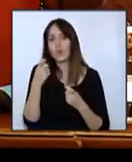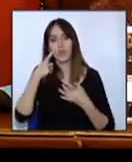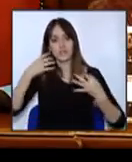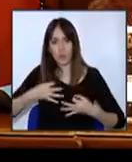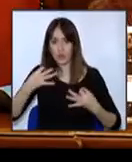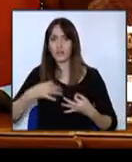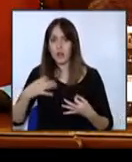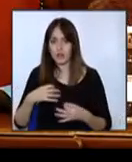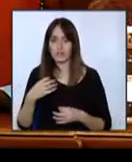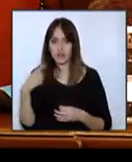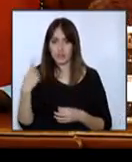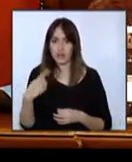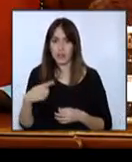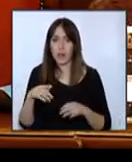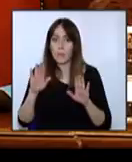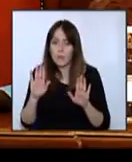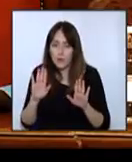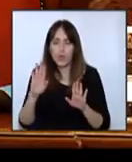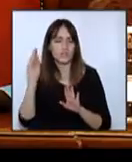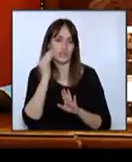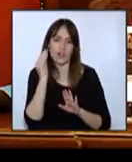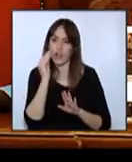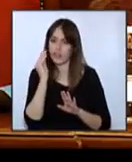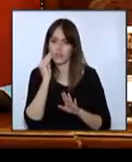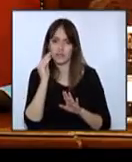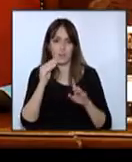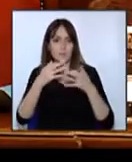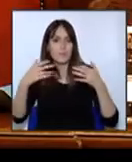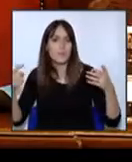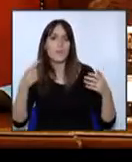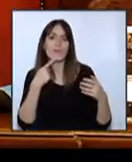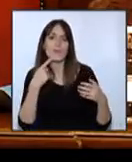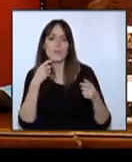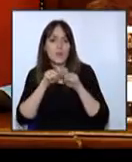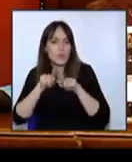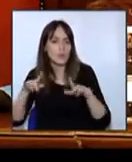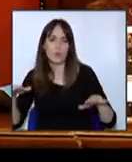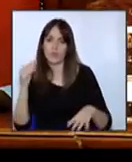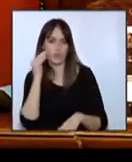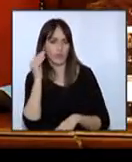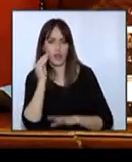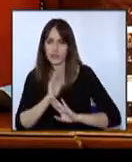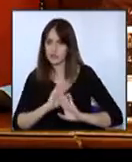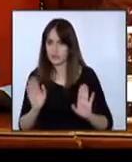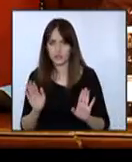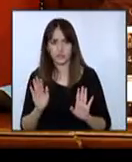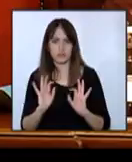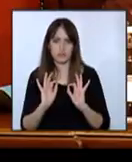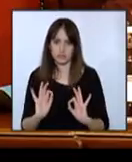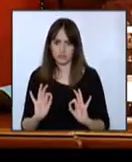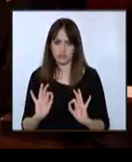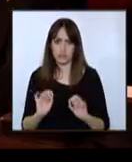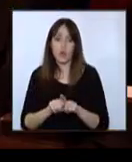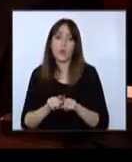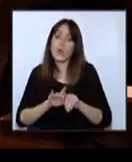per davant de tot, però totalment fals el que deia aquell rumor, i que deixem-ho així amb